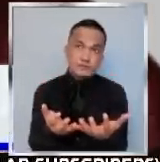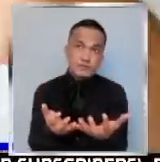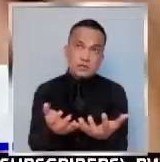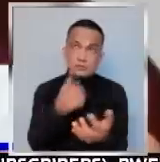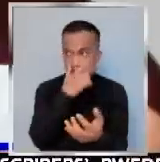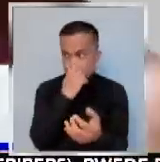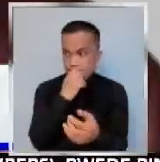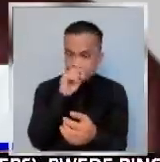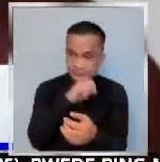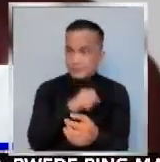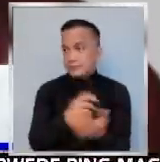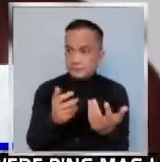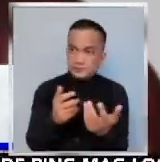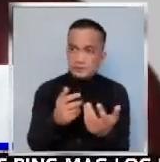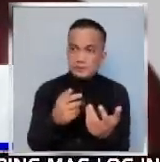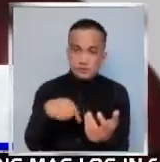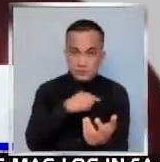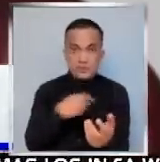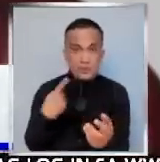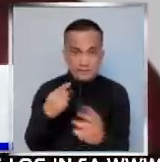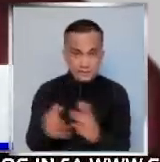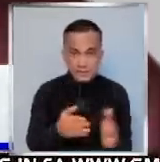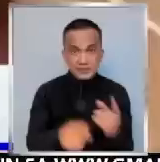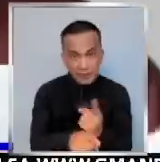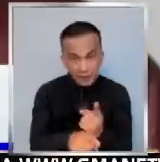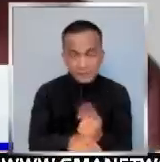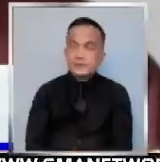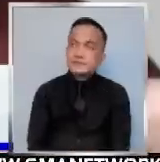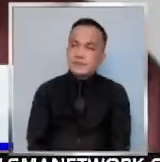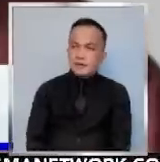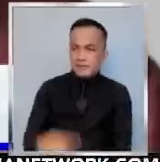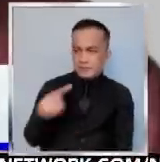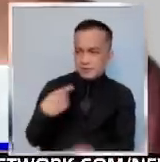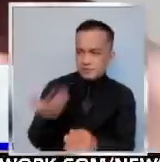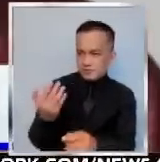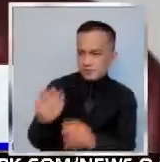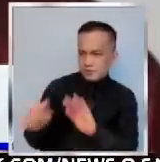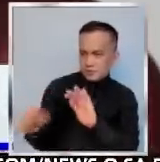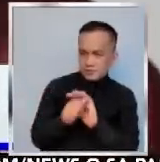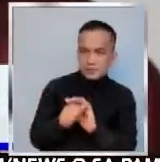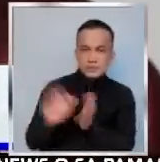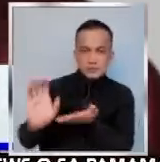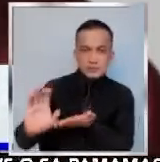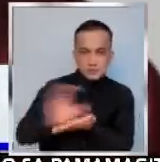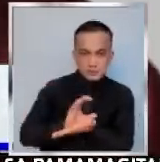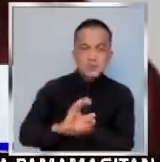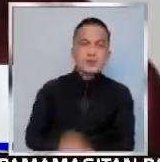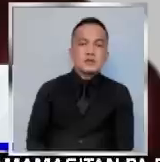meron din tayong mga plano, di ba? Meron din tayong pang-akit sa mga investors, no? Kasama 'yon sa